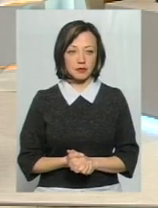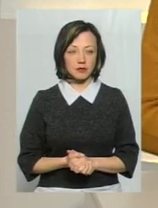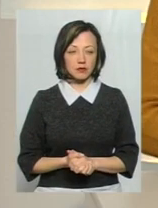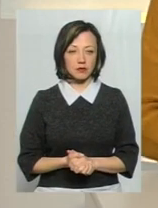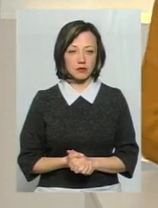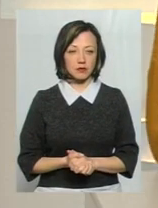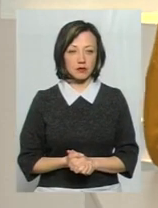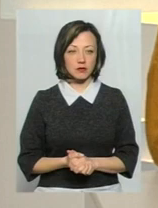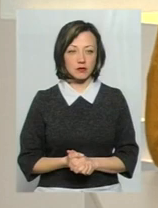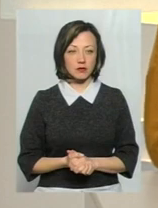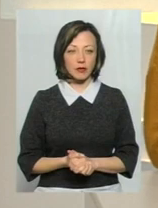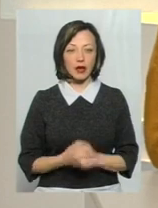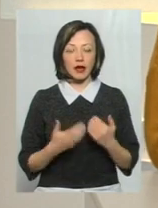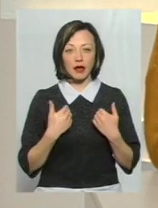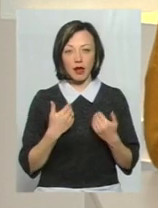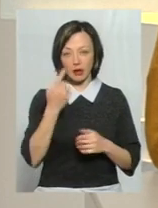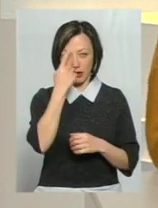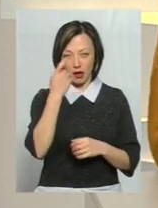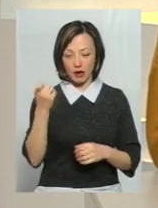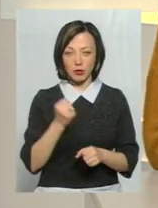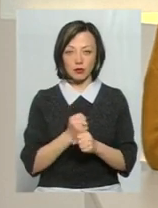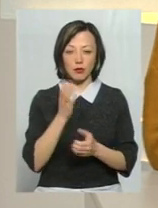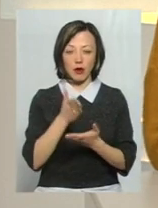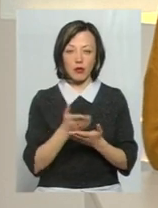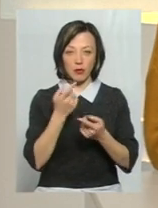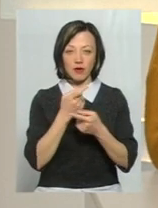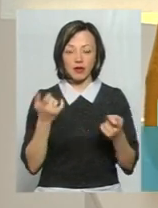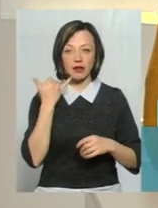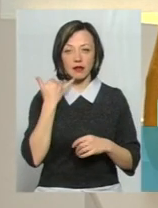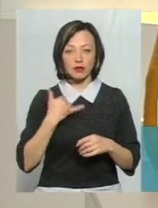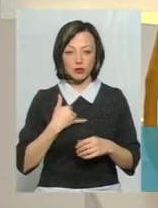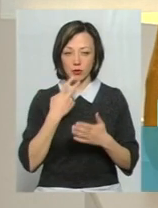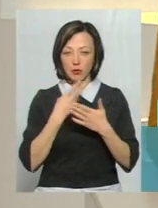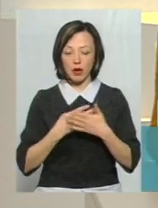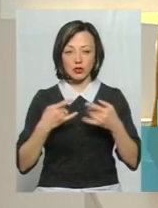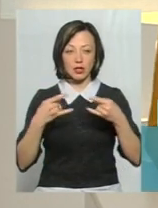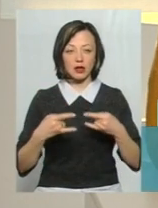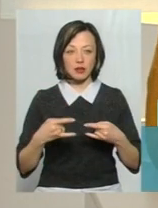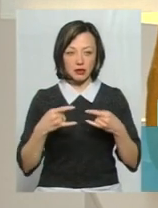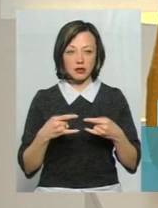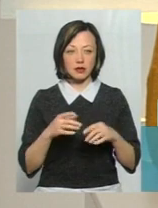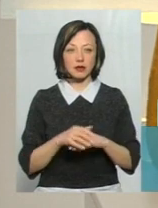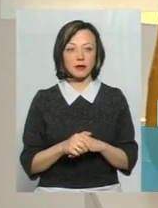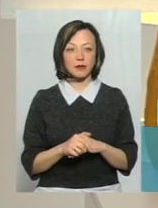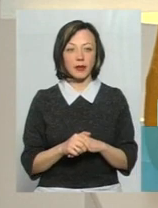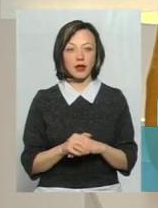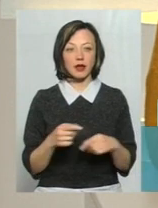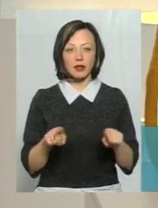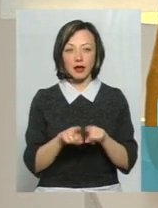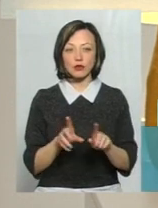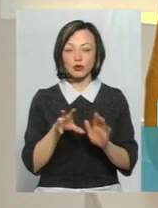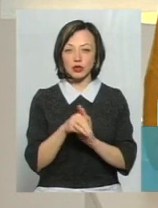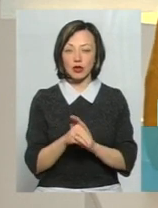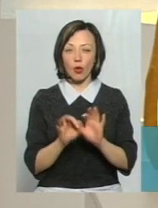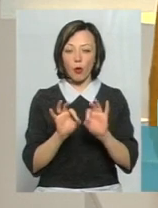Я нагадую глядачам, що ми працюємо в прямому ефірі. Телефонуйте нам, будь ласка, за телефонами, які ви бачите раз по раз на екрані, і також долучайтеся